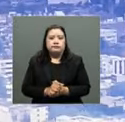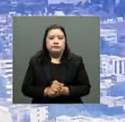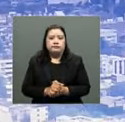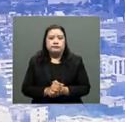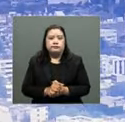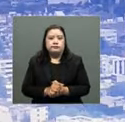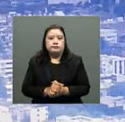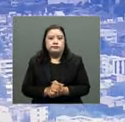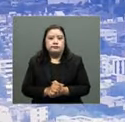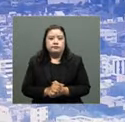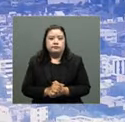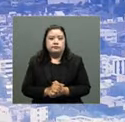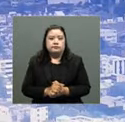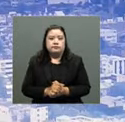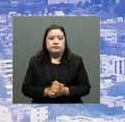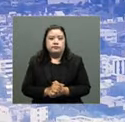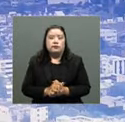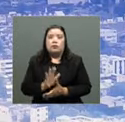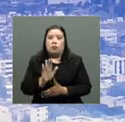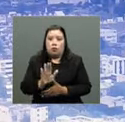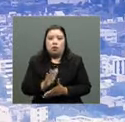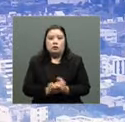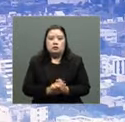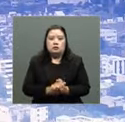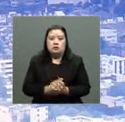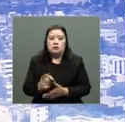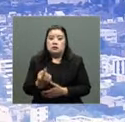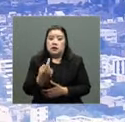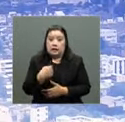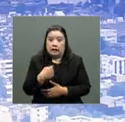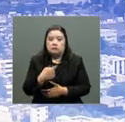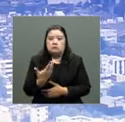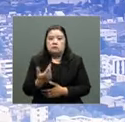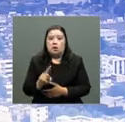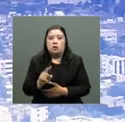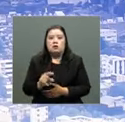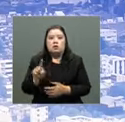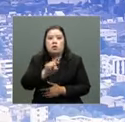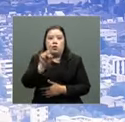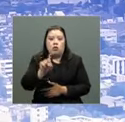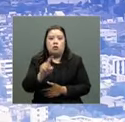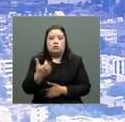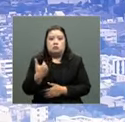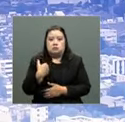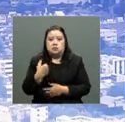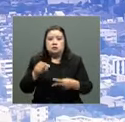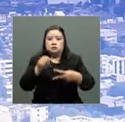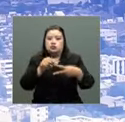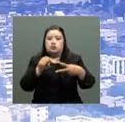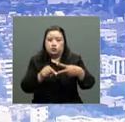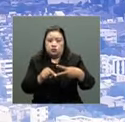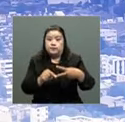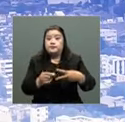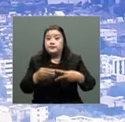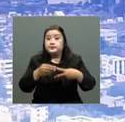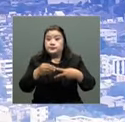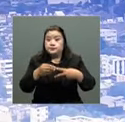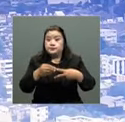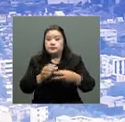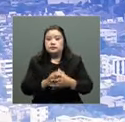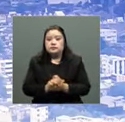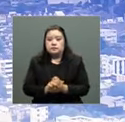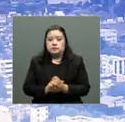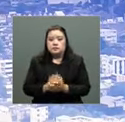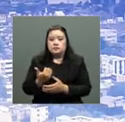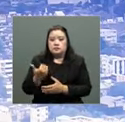ก็ขอแบ่งเป็น2ประเด็นตามคำถามนี้นะครับว่าอันแรกก่อนก็คือ1คือเรื่องของชุด